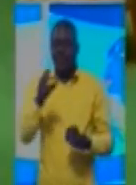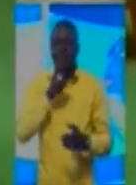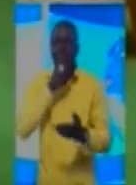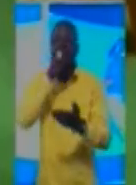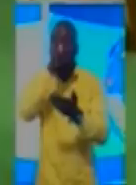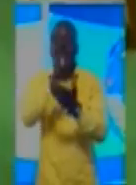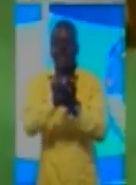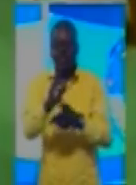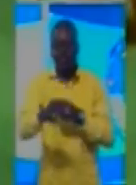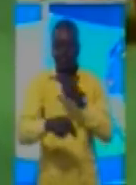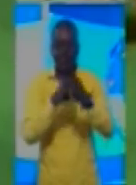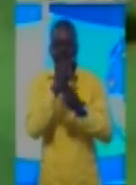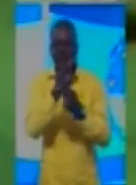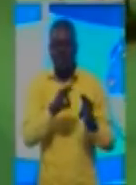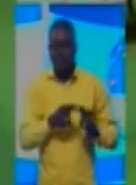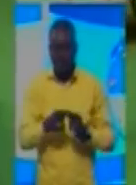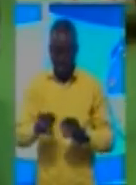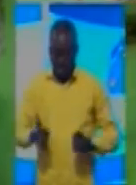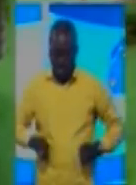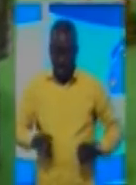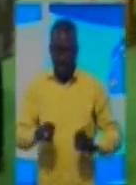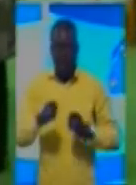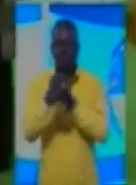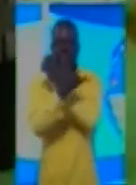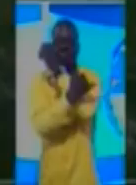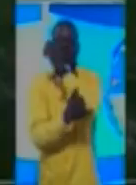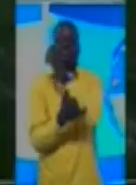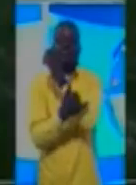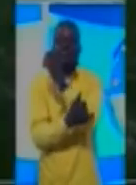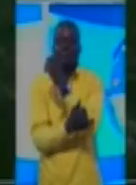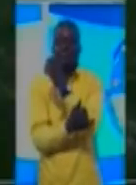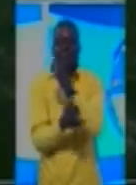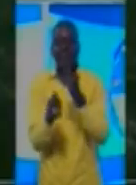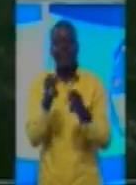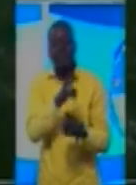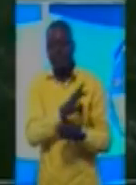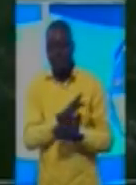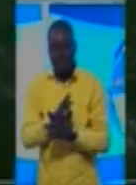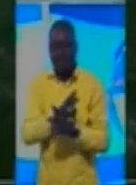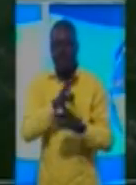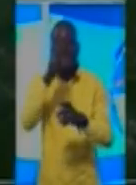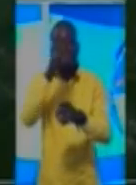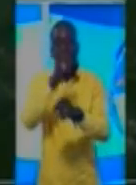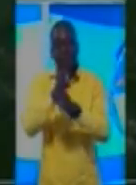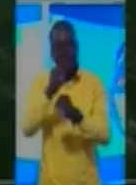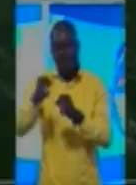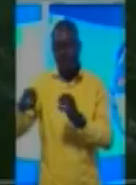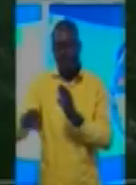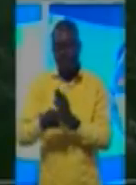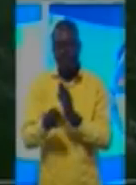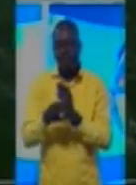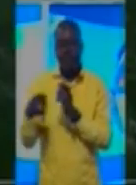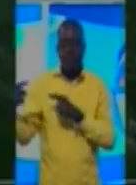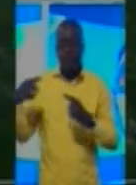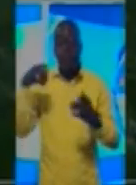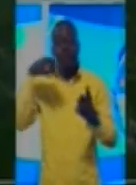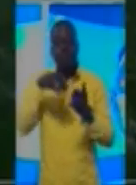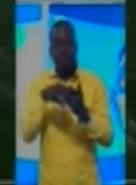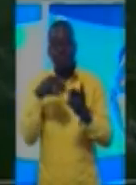les Nations Unies des efforts de son pays. La consolidation de la reprise économique, la lutte contre le